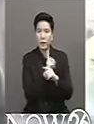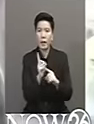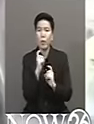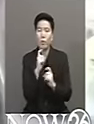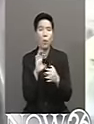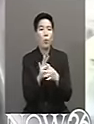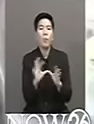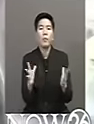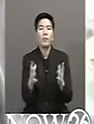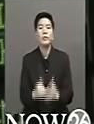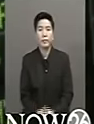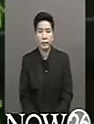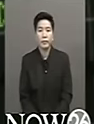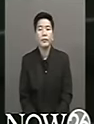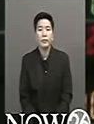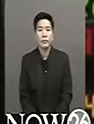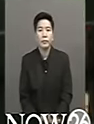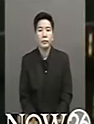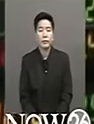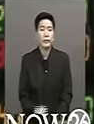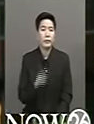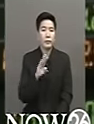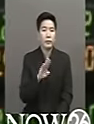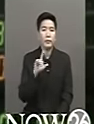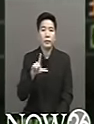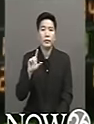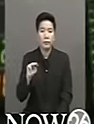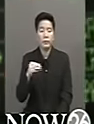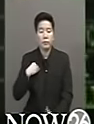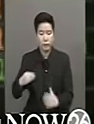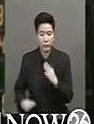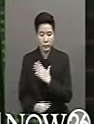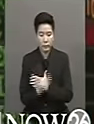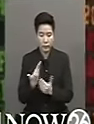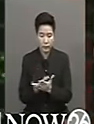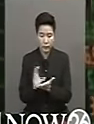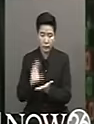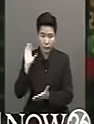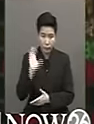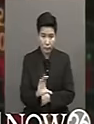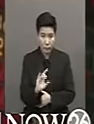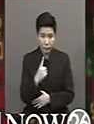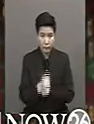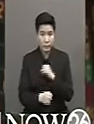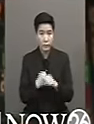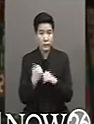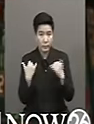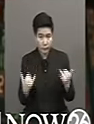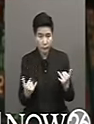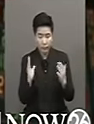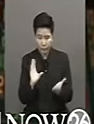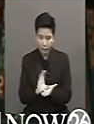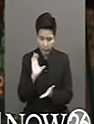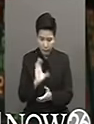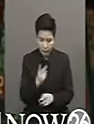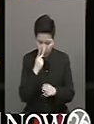กังวลอะไรมากบลจหลายแห่งถือโอกาสออกกองทุนใหม่ในช่วงปลายปีนี้ซึ่งนักลง